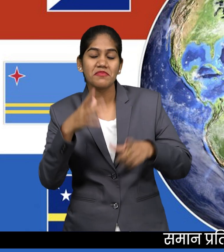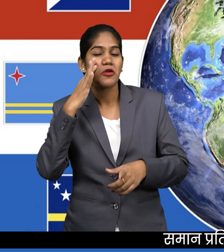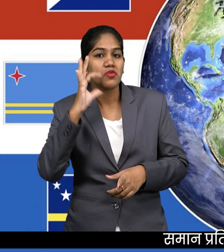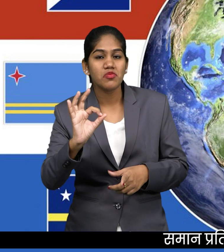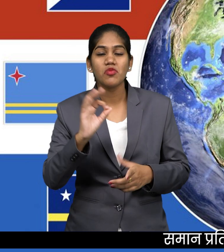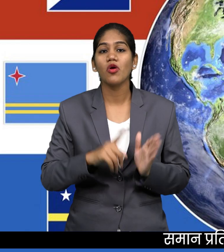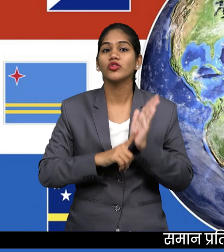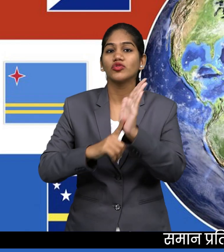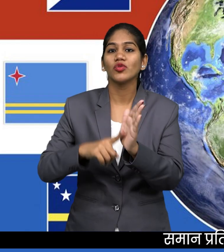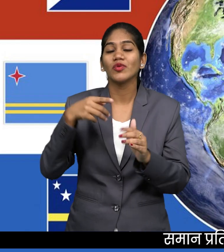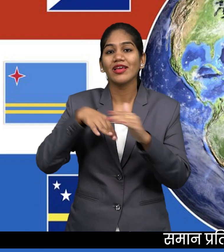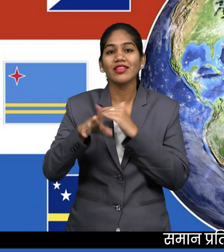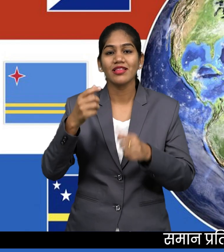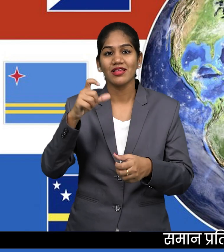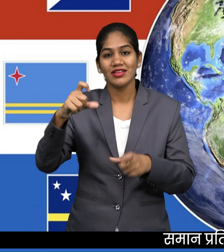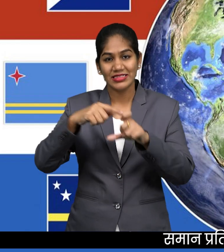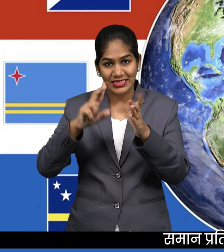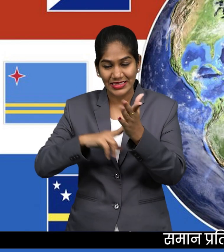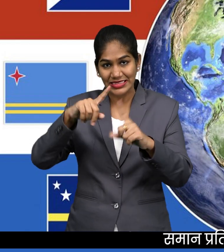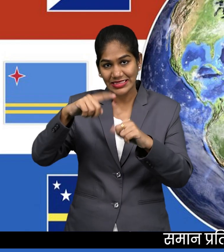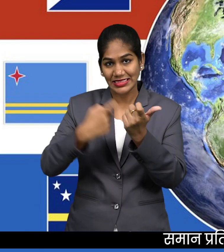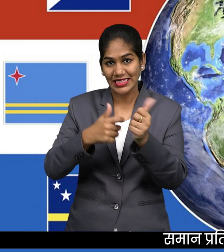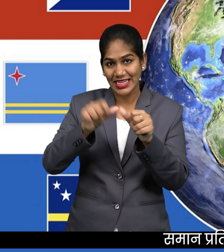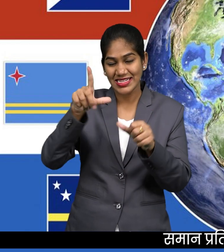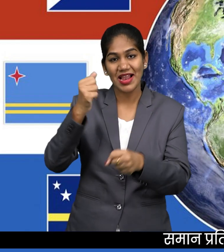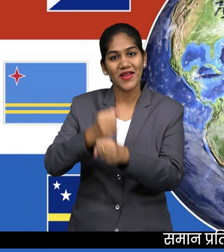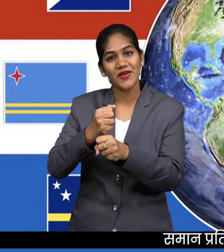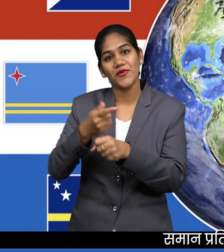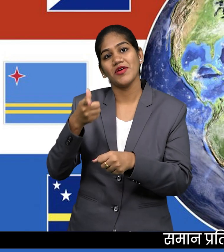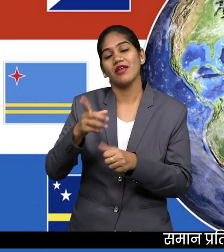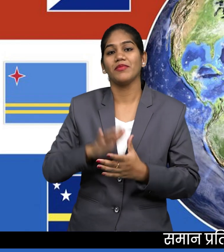समान प्रतिनिधित्व देण्याचे मान्य केले.